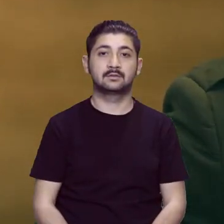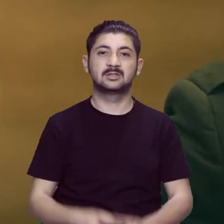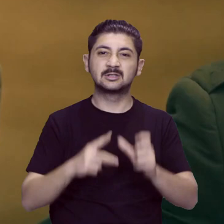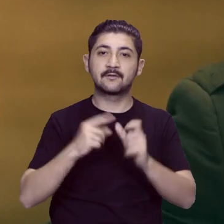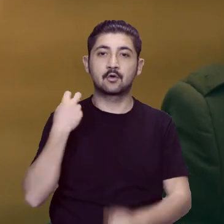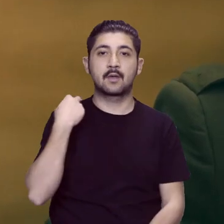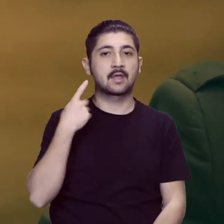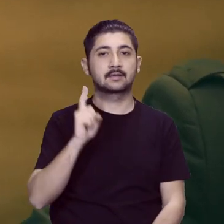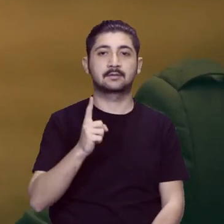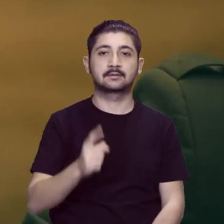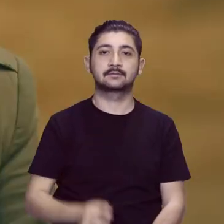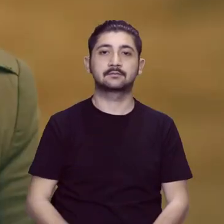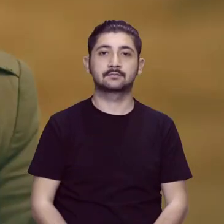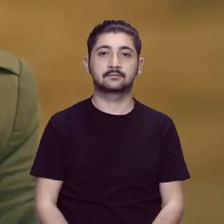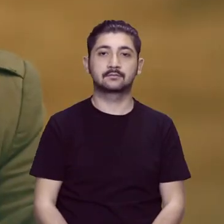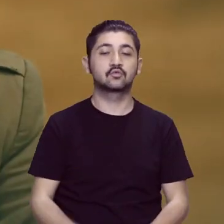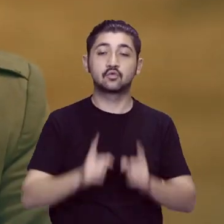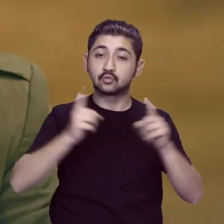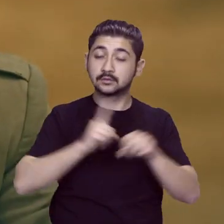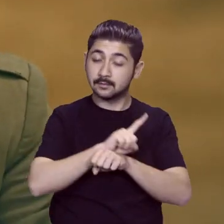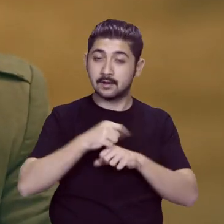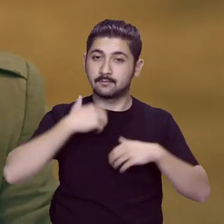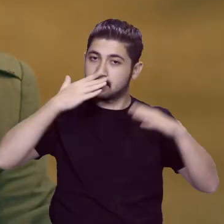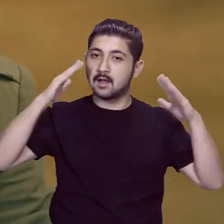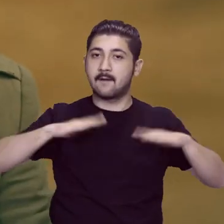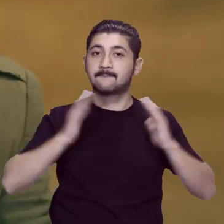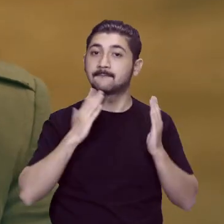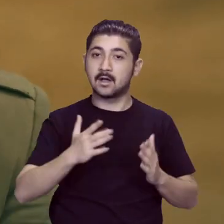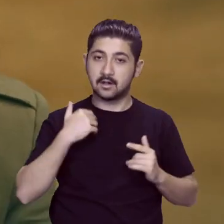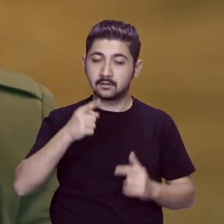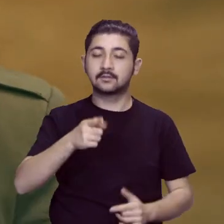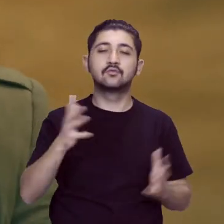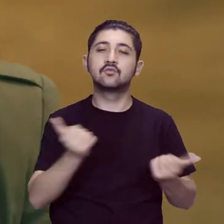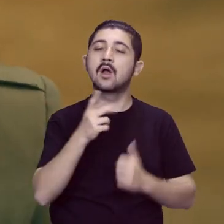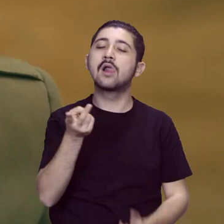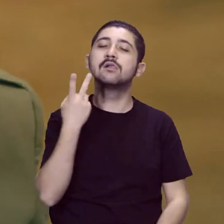Şefik kumandan. Uzun zamandır bu anı bekliyordum. Artık kurtuluşu yok.